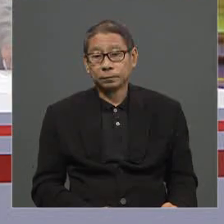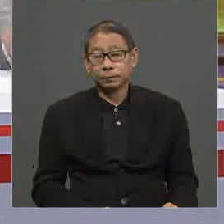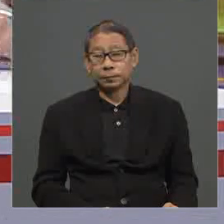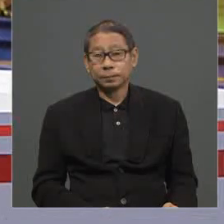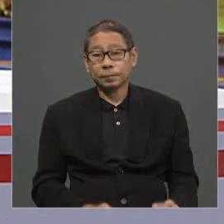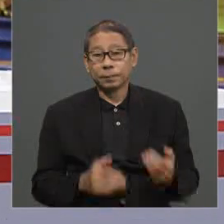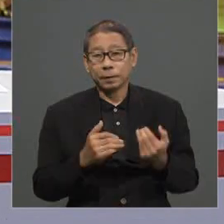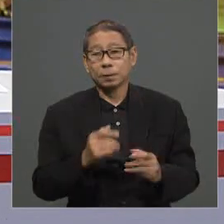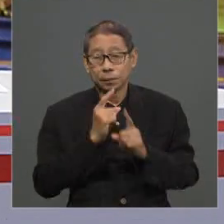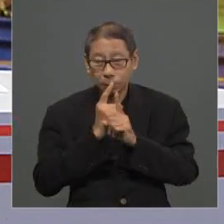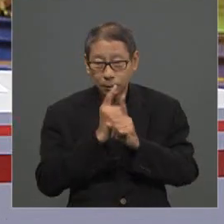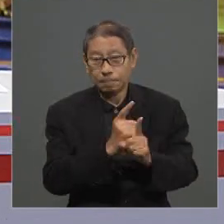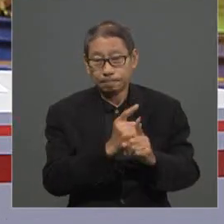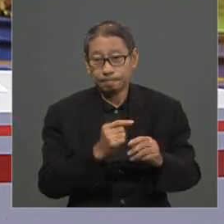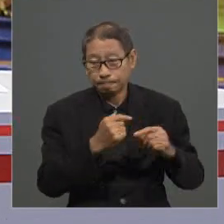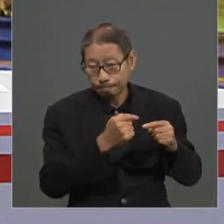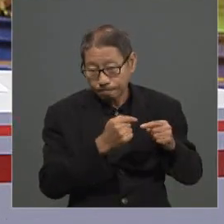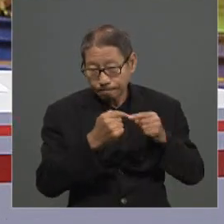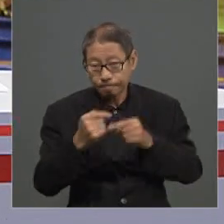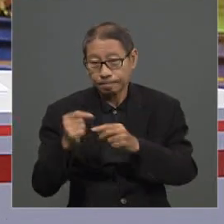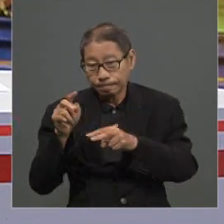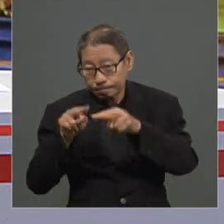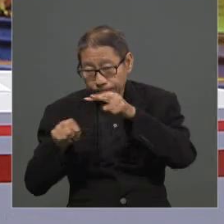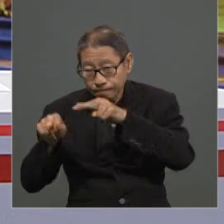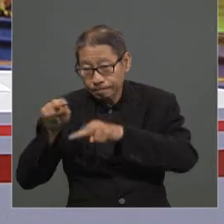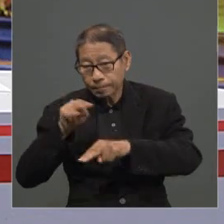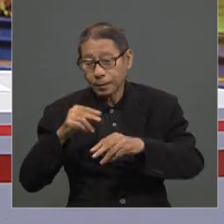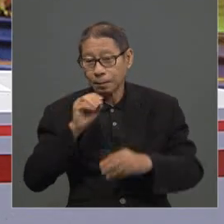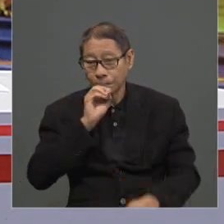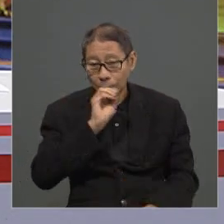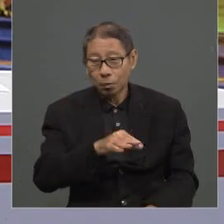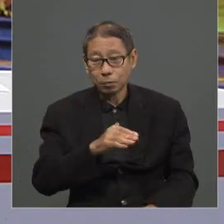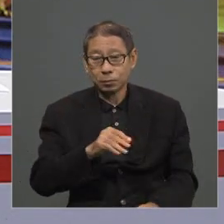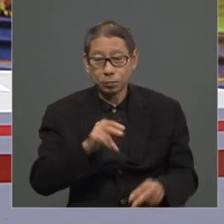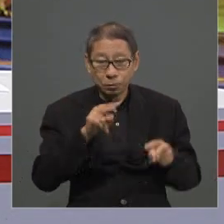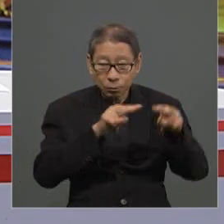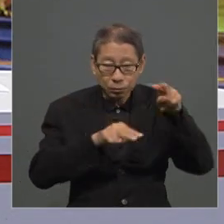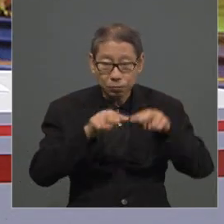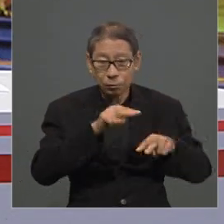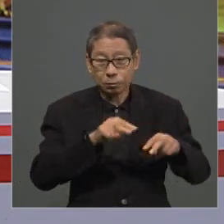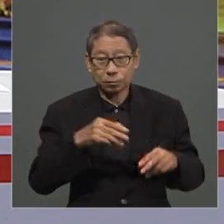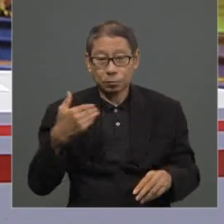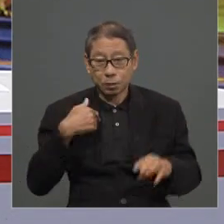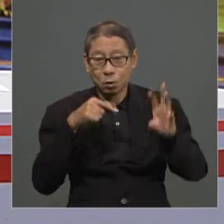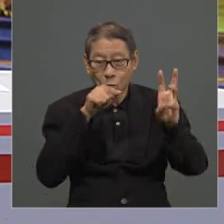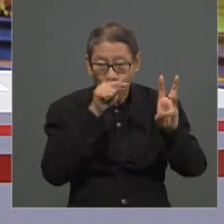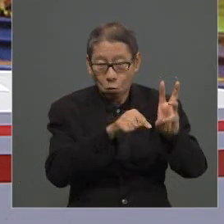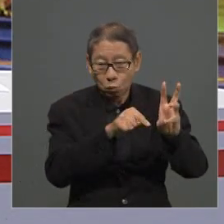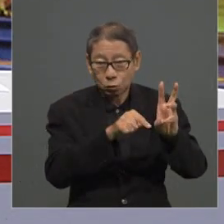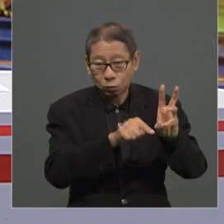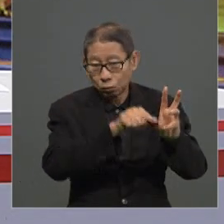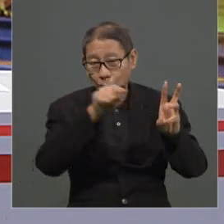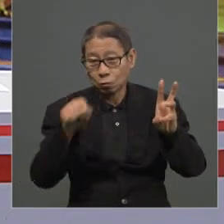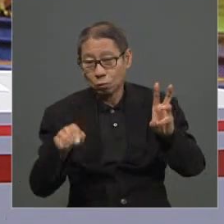เพราะฉะนั้นเดี๋ยวคงต้องตามกันต่อในการตรวจสอบนะคะเพราะว่าถ้าตามที่ขนส่งยืนยันเนี่ยตอนที่รถคันนี้เอามาตรวจมี6แ